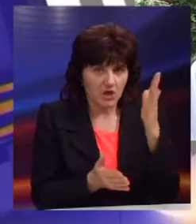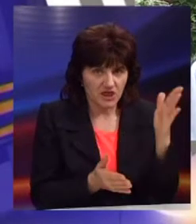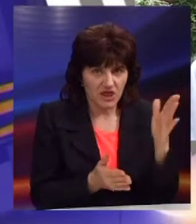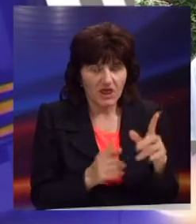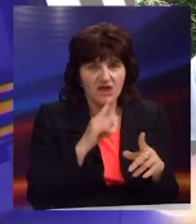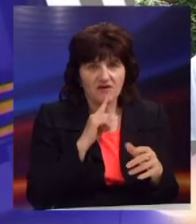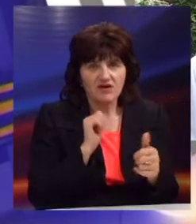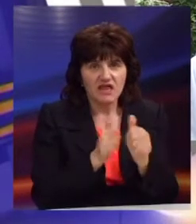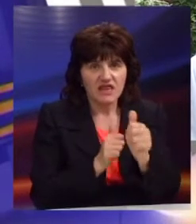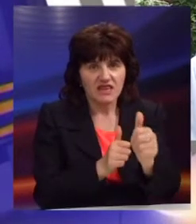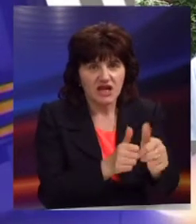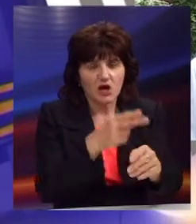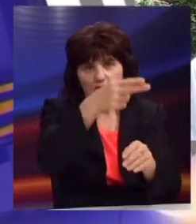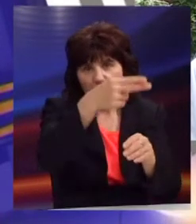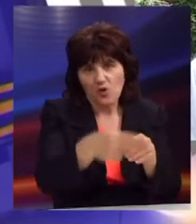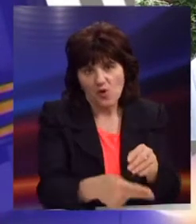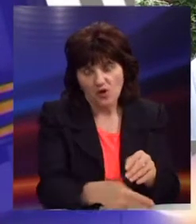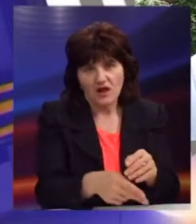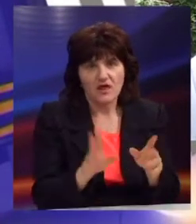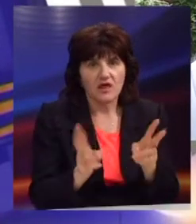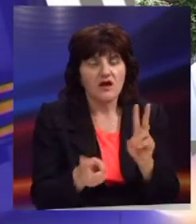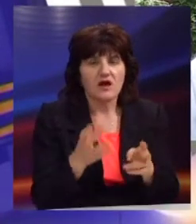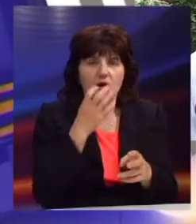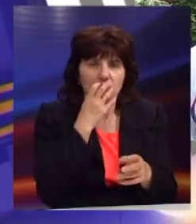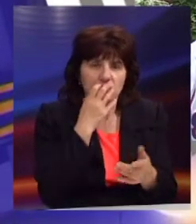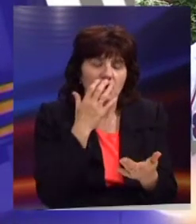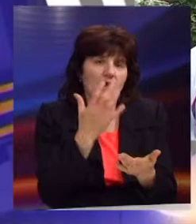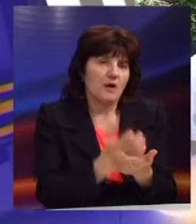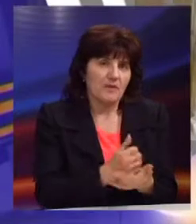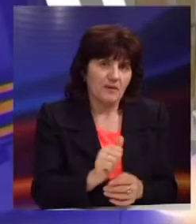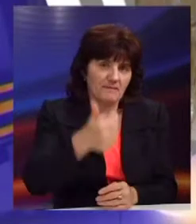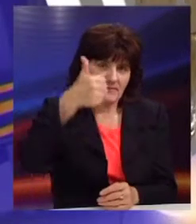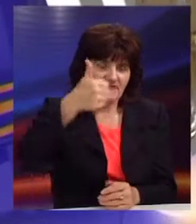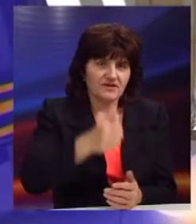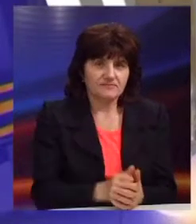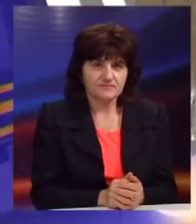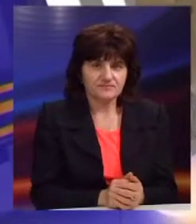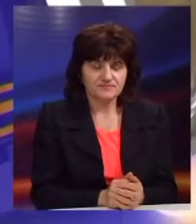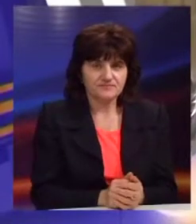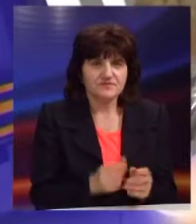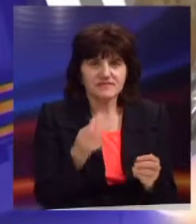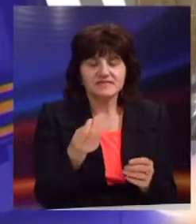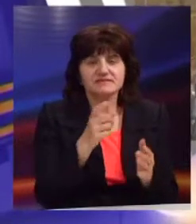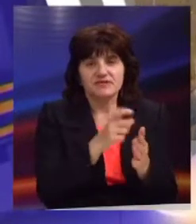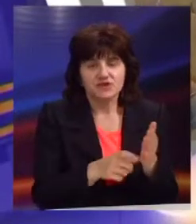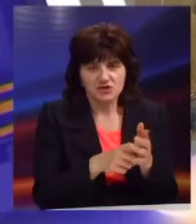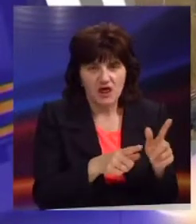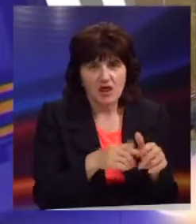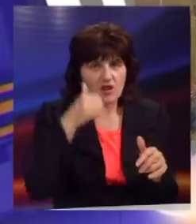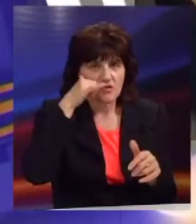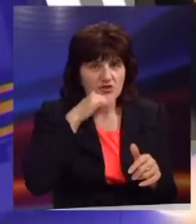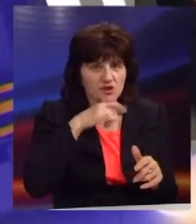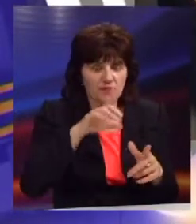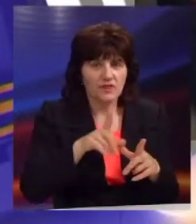i da smo trku doveli do kraja kako smo želeli i da smo stigli kao prvi. Reprezentativci Srbije put